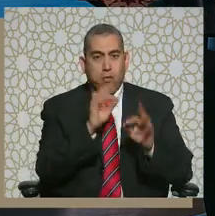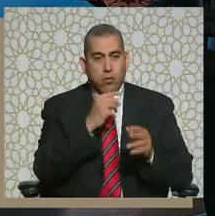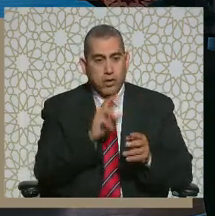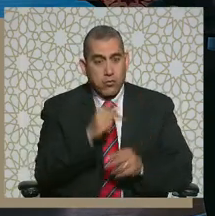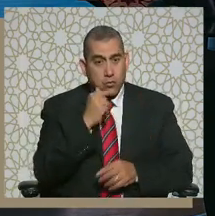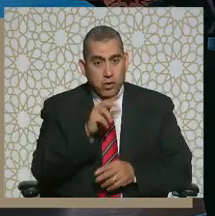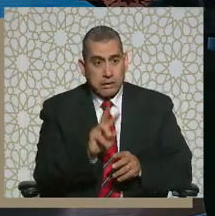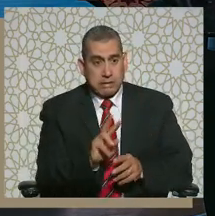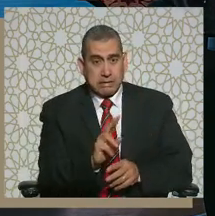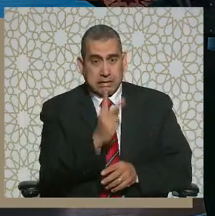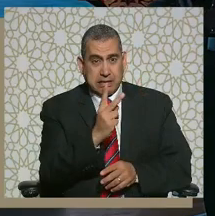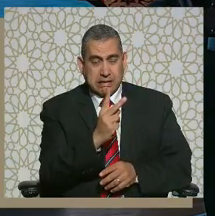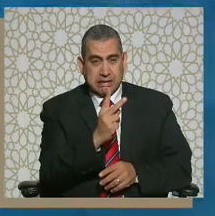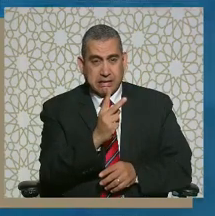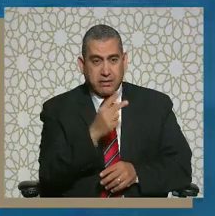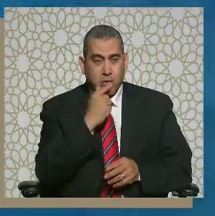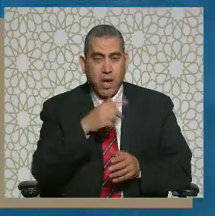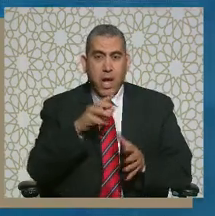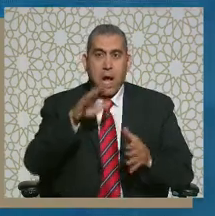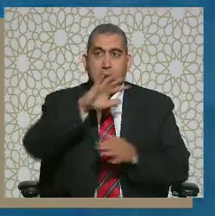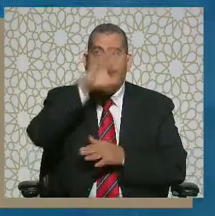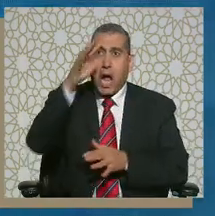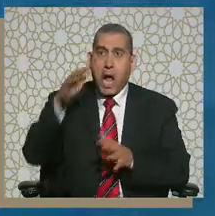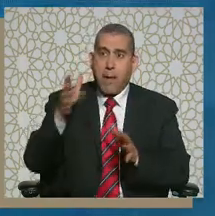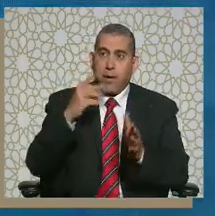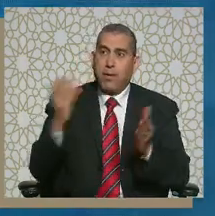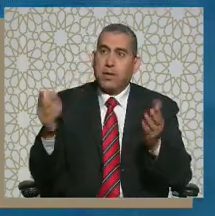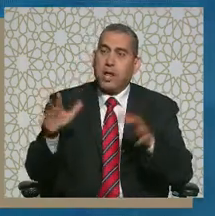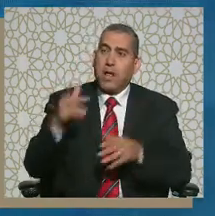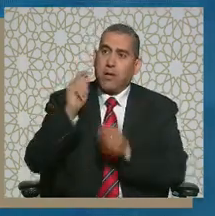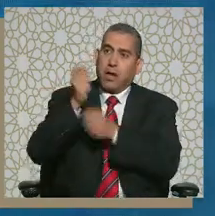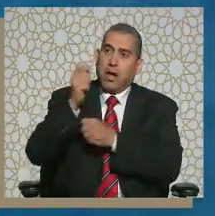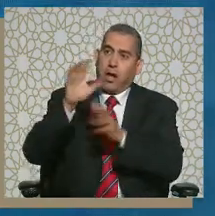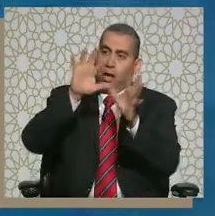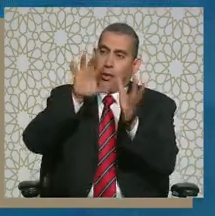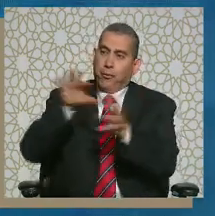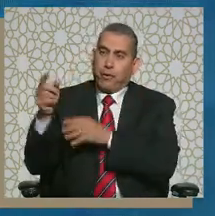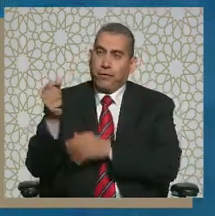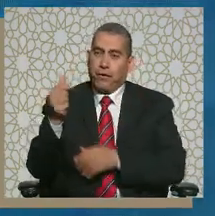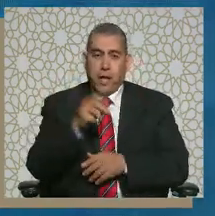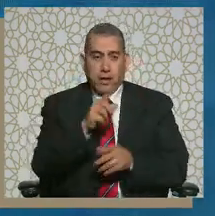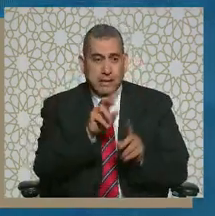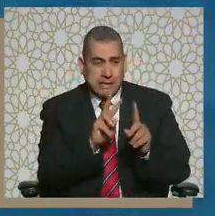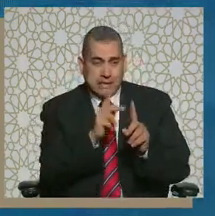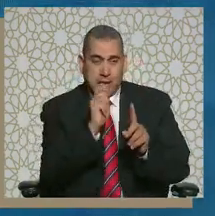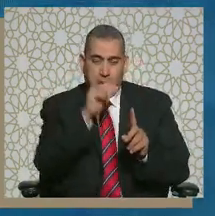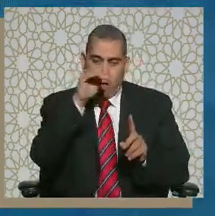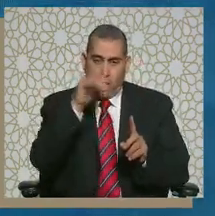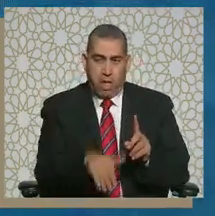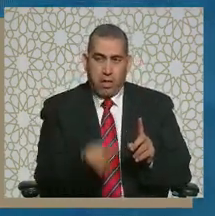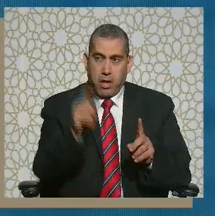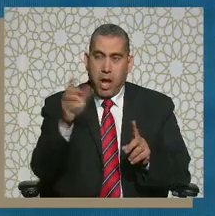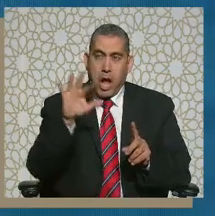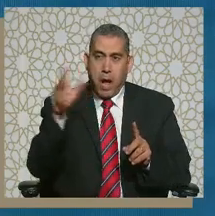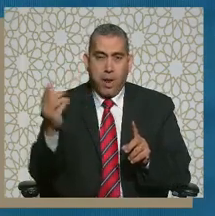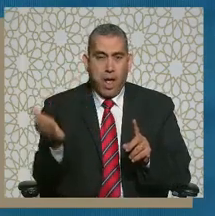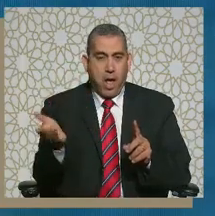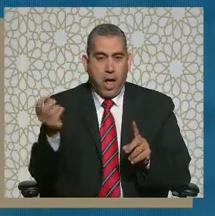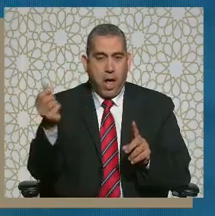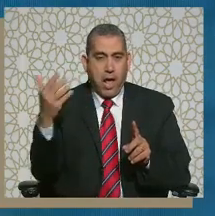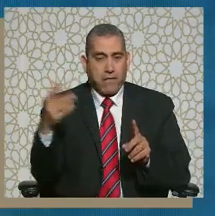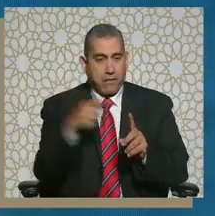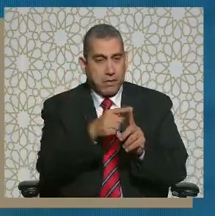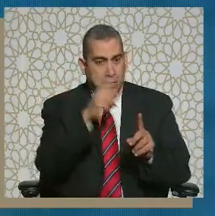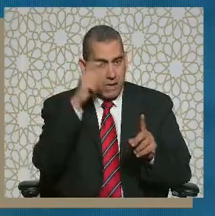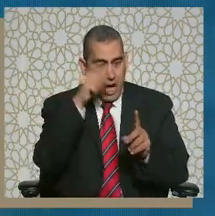الطبع ولا نقل الجبل كتير منا بيقول ان طبع كده والطبع مش بيتغير وده على